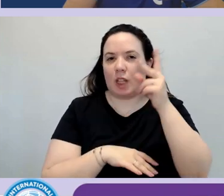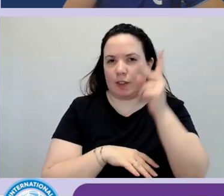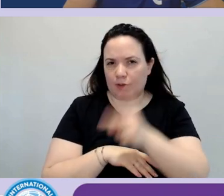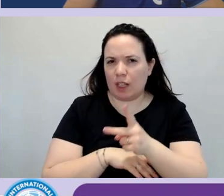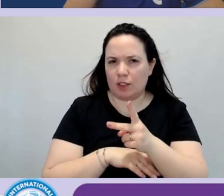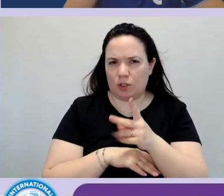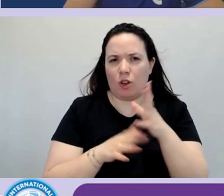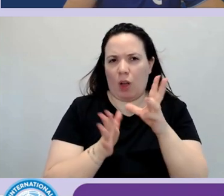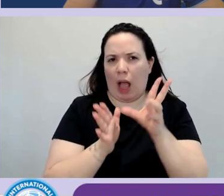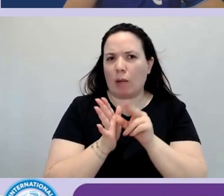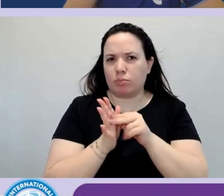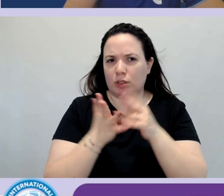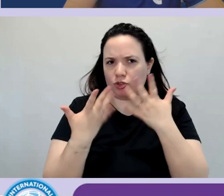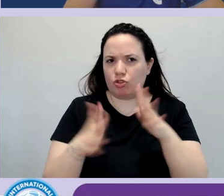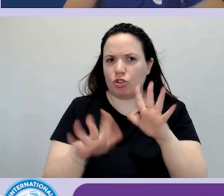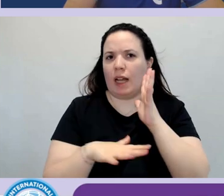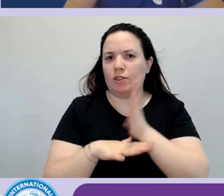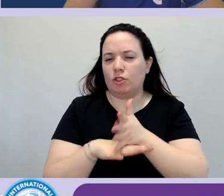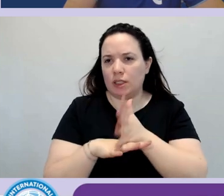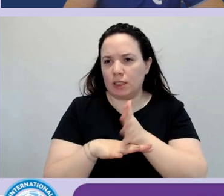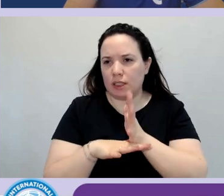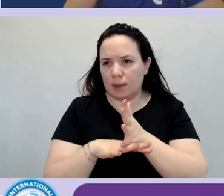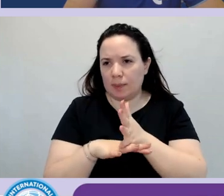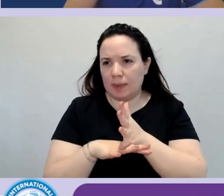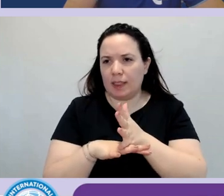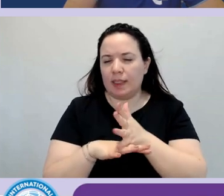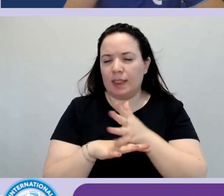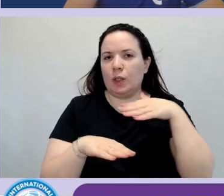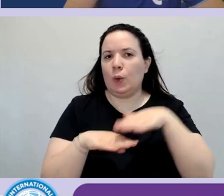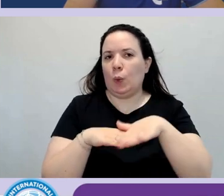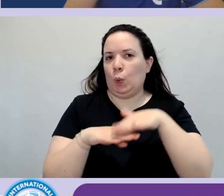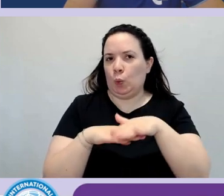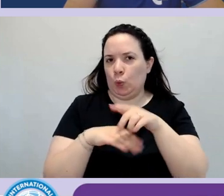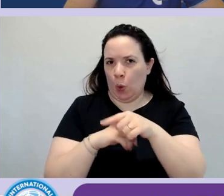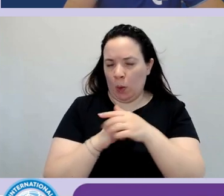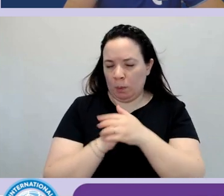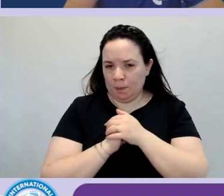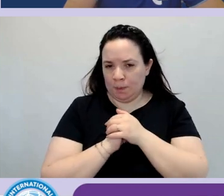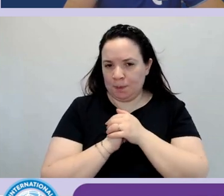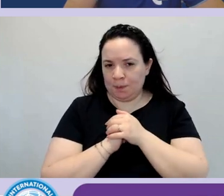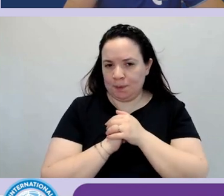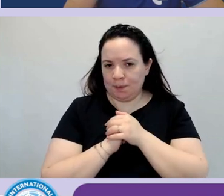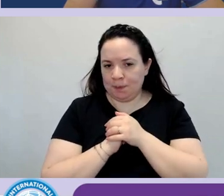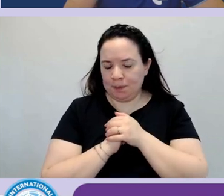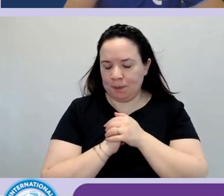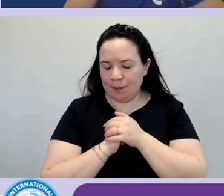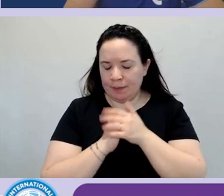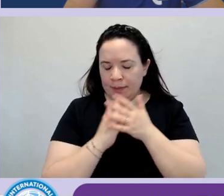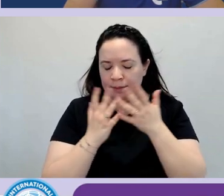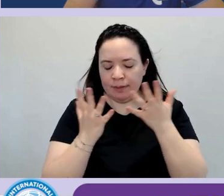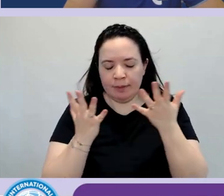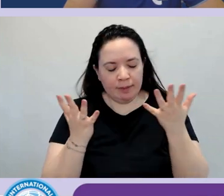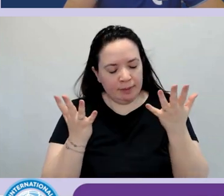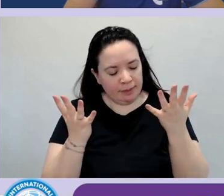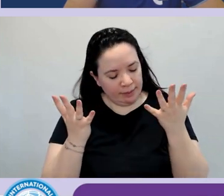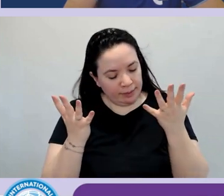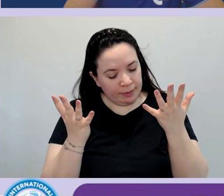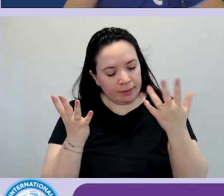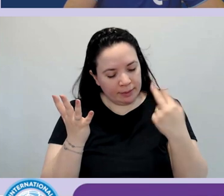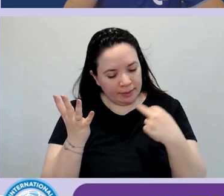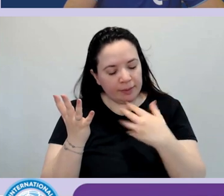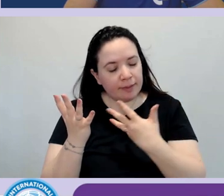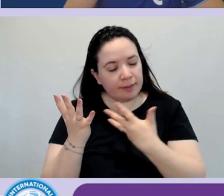accessibili sono accessibili se parliamo nell'utilizzo dell'app stessa eh Ci